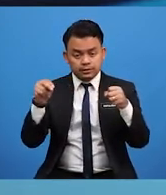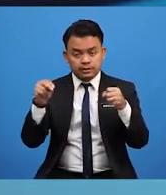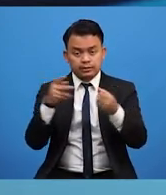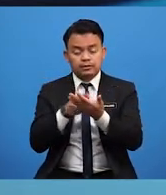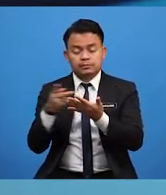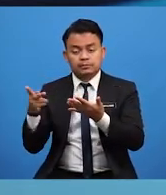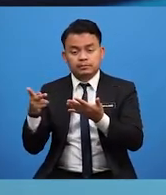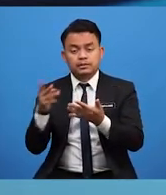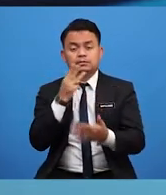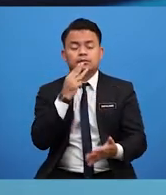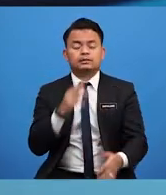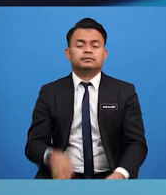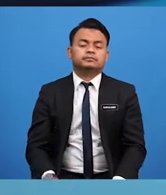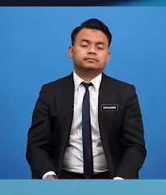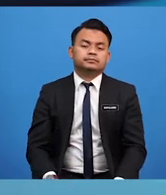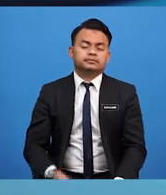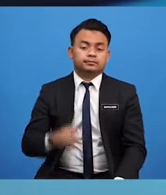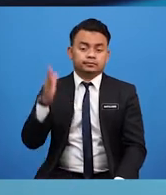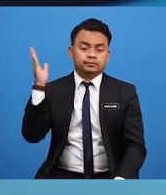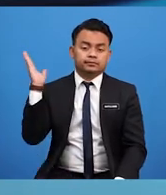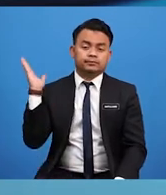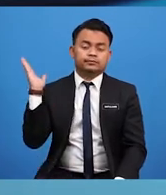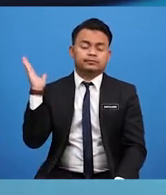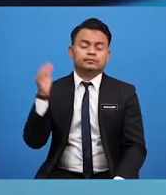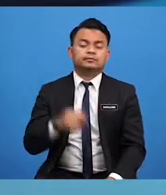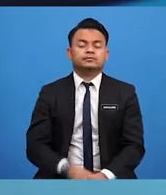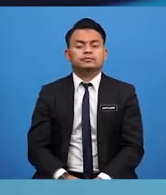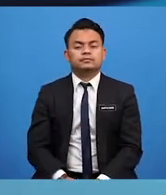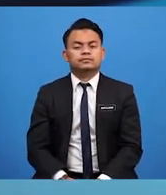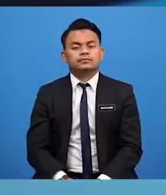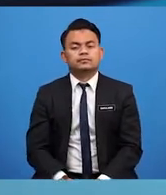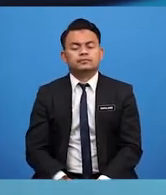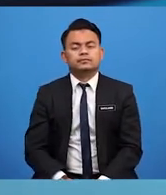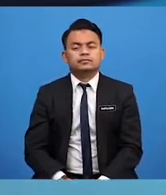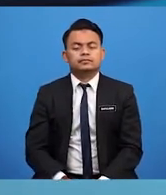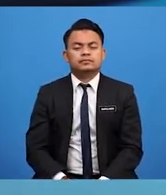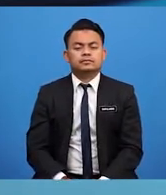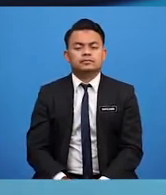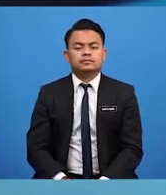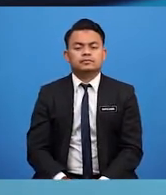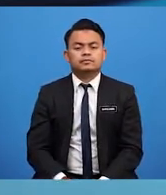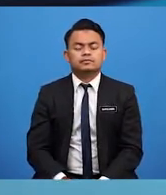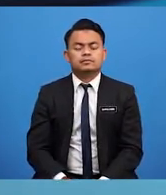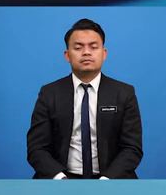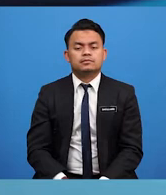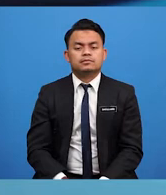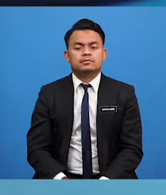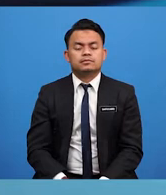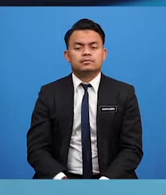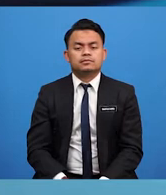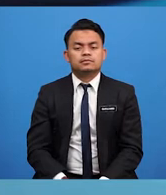bertutup. Bekas kosong bertutup digunakan untuk menyimpan pens warna.